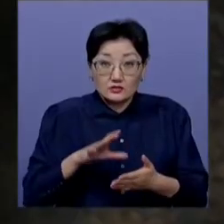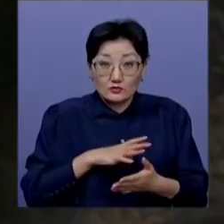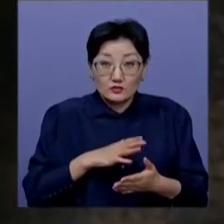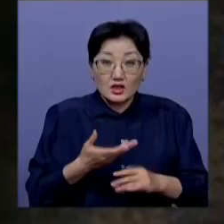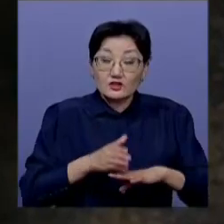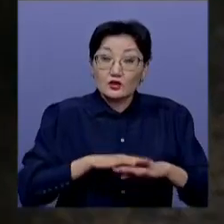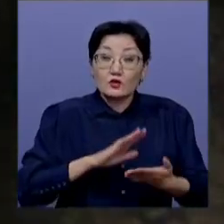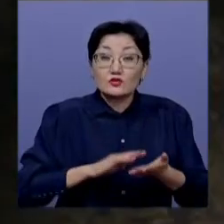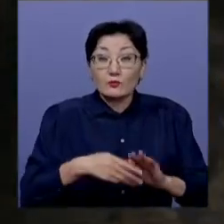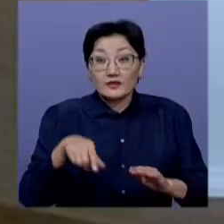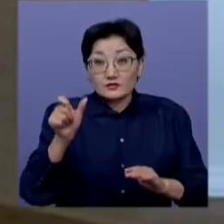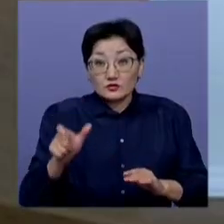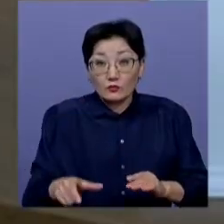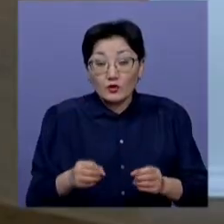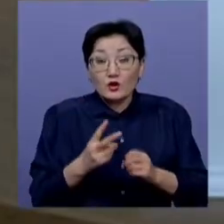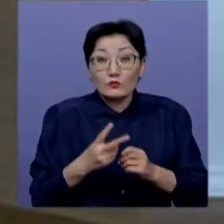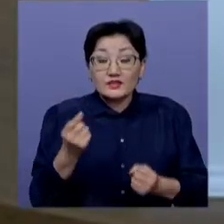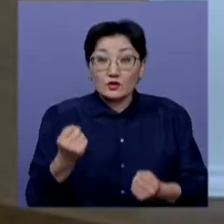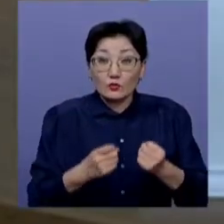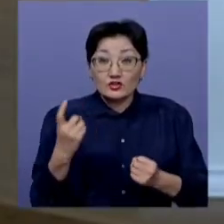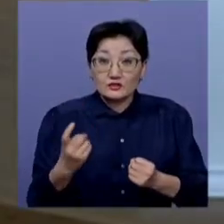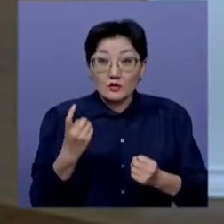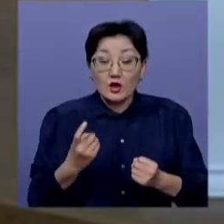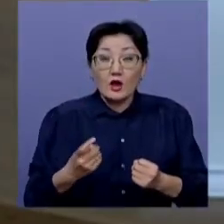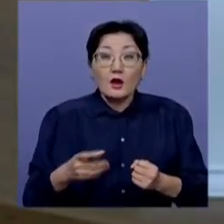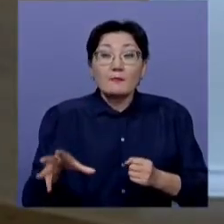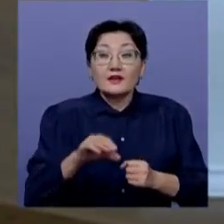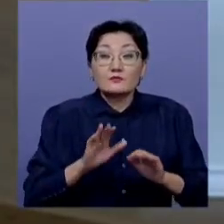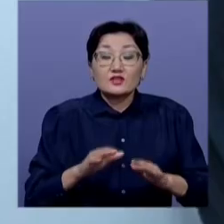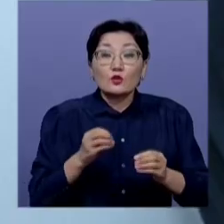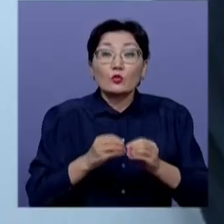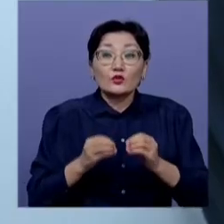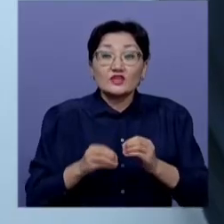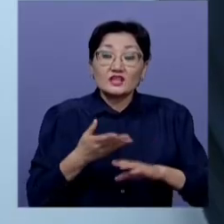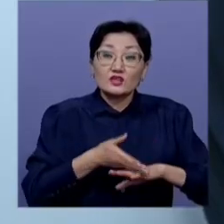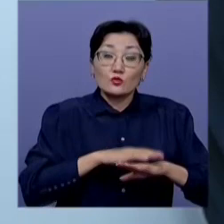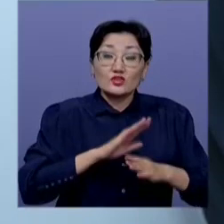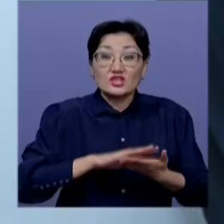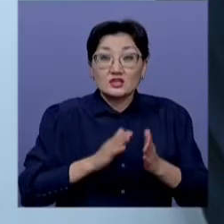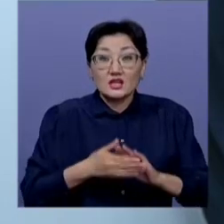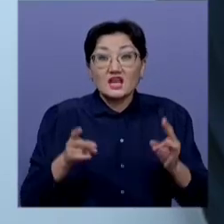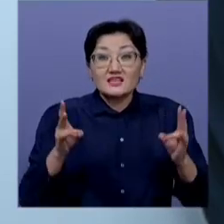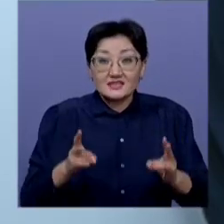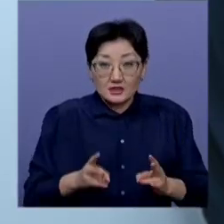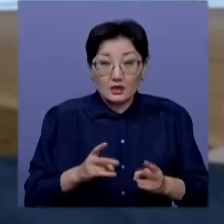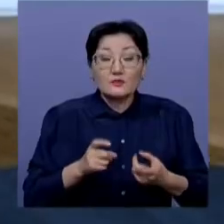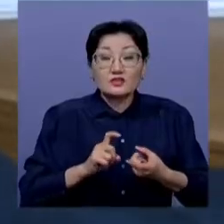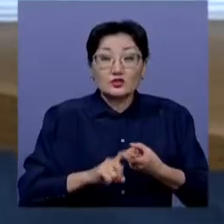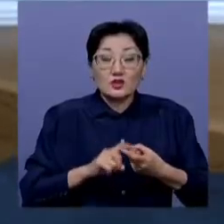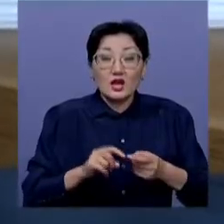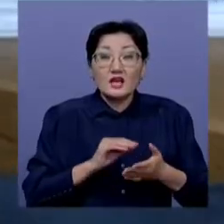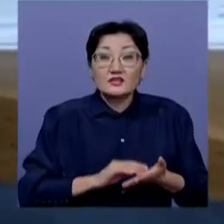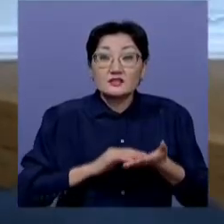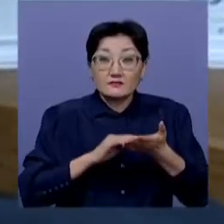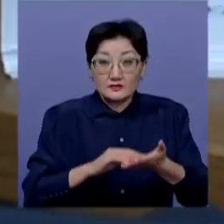Ал төтеншеліктердің айтуынша, 12 көлік иесінің бәрі емес, тек оны төтенше жағдайдан зардап шеккені туралы арыз